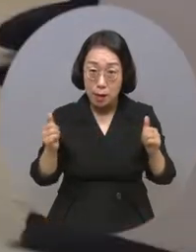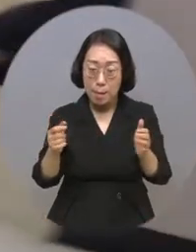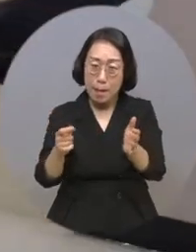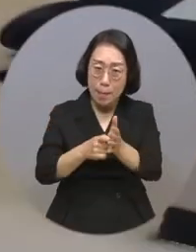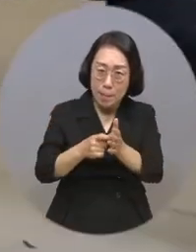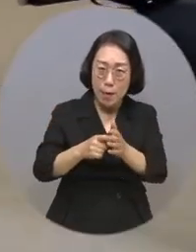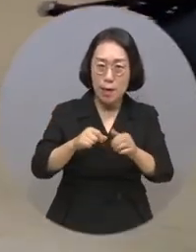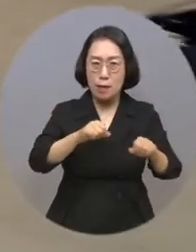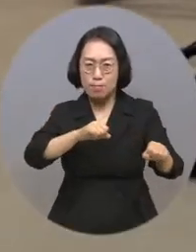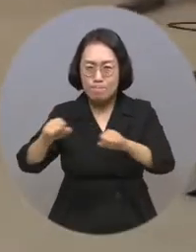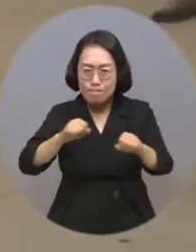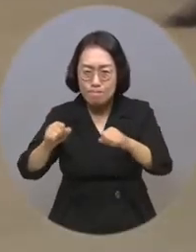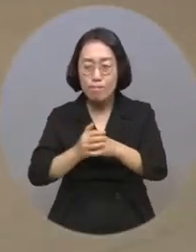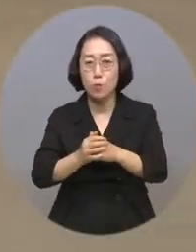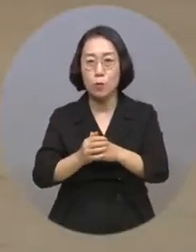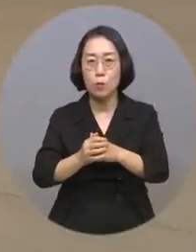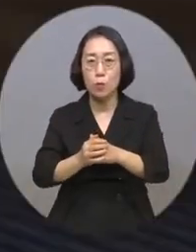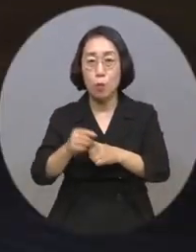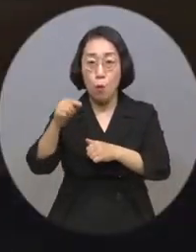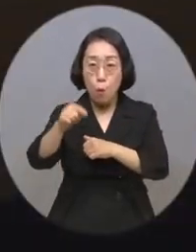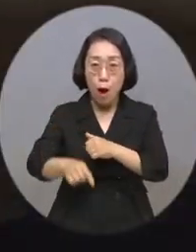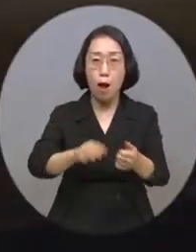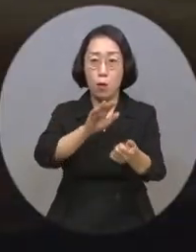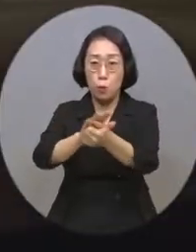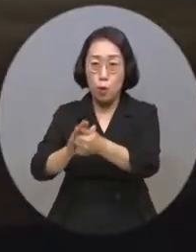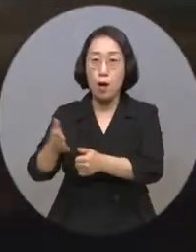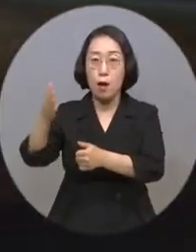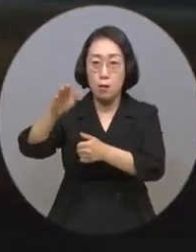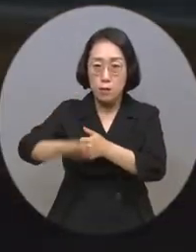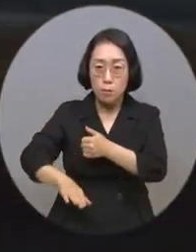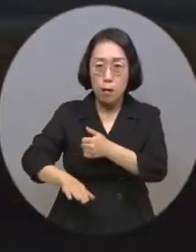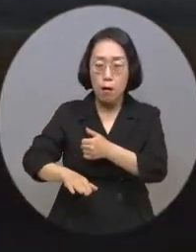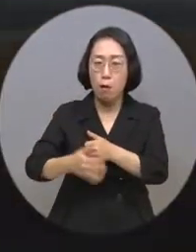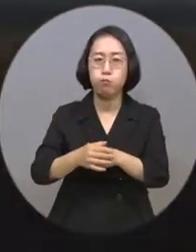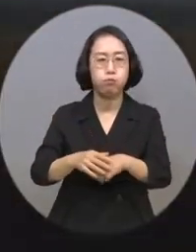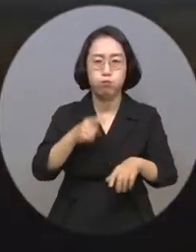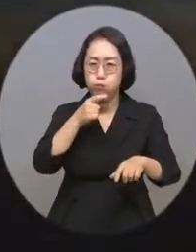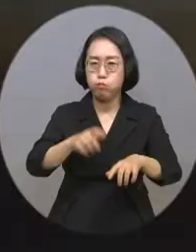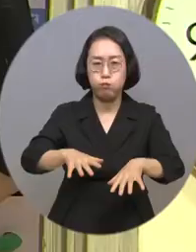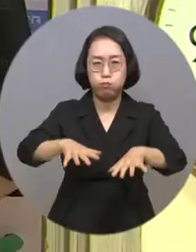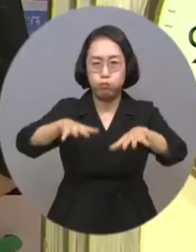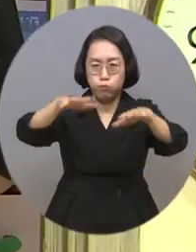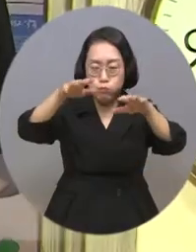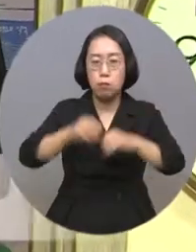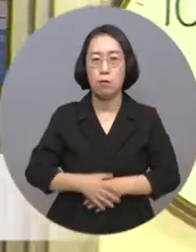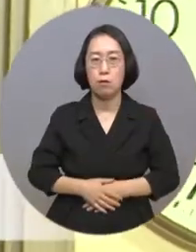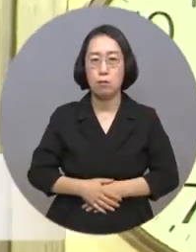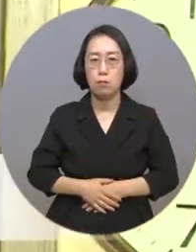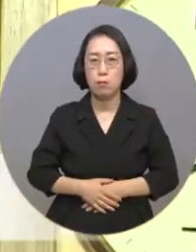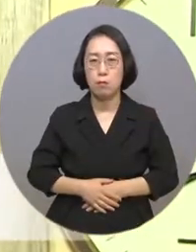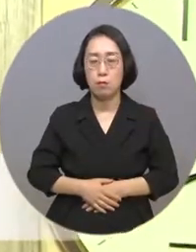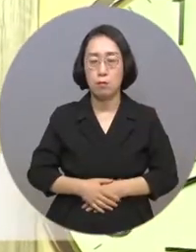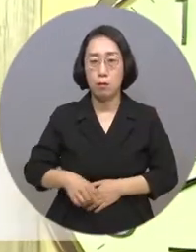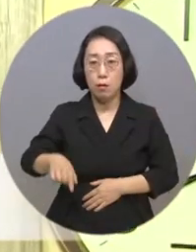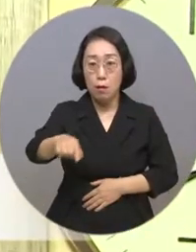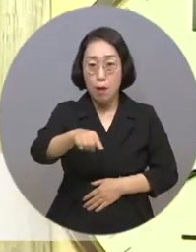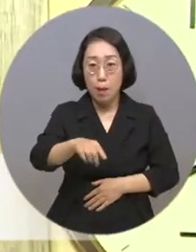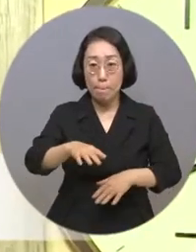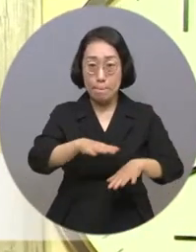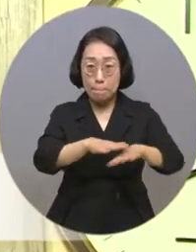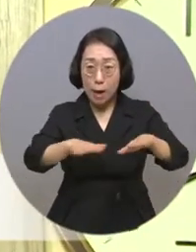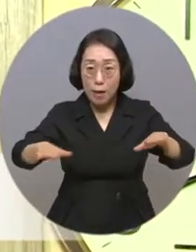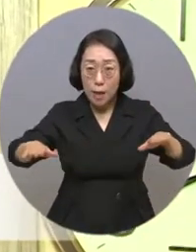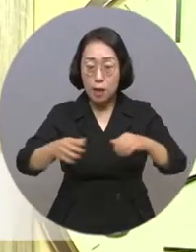나섰고 퇴근했던 직원마저 복귀했으나 피해를 막기에는 역부족이었습니다. 이 바닥재 사이로 아마